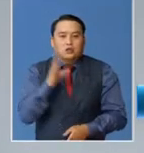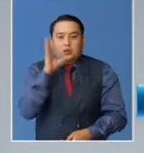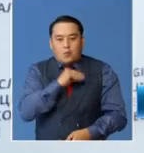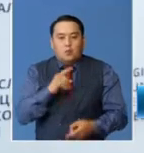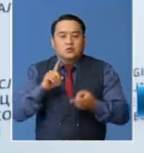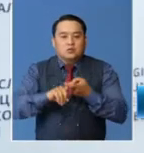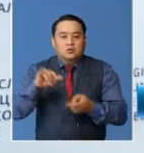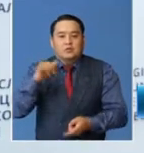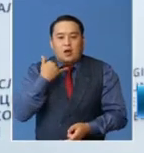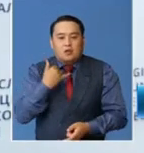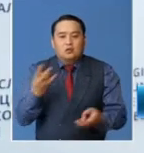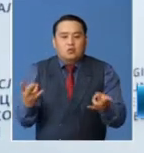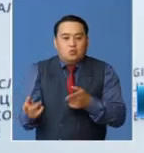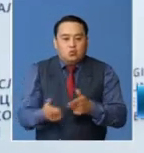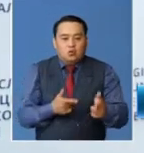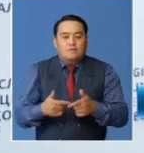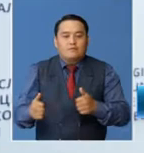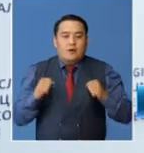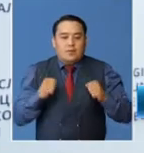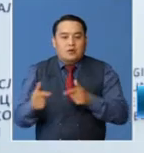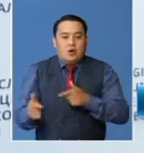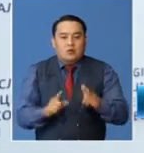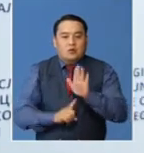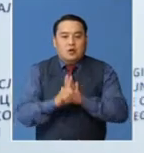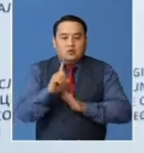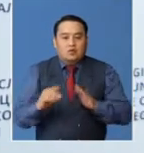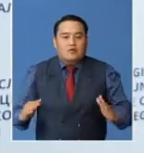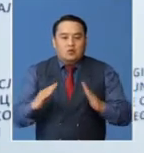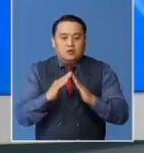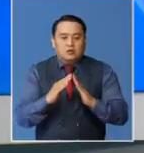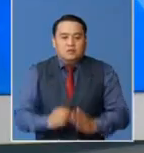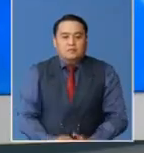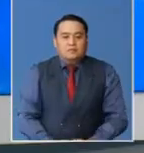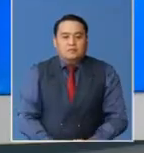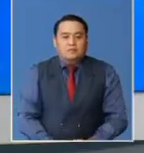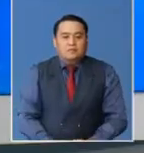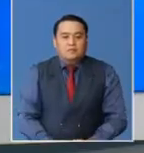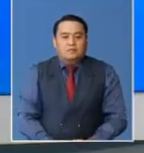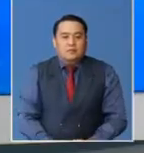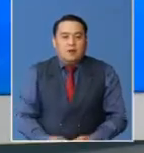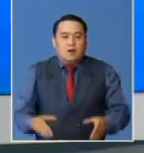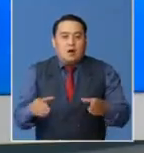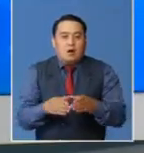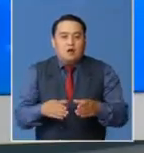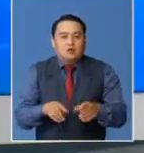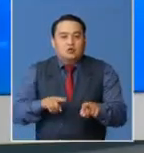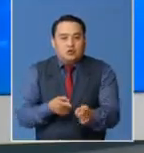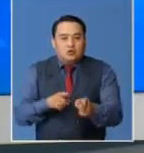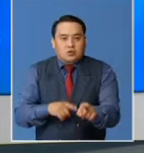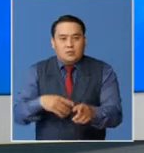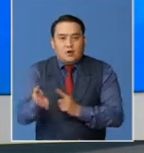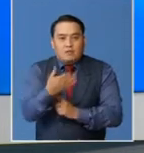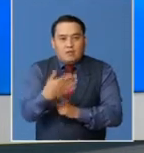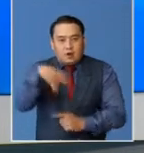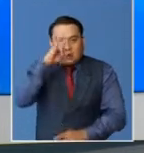нами связаться. Нужна подготовка физическая. После начнем восхождение. Колонна внедорожников с флагами Казахстана